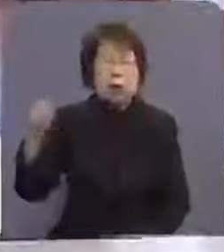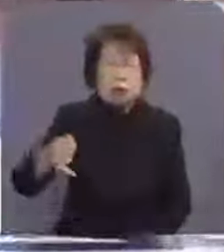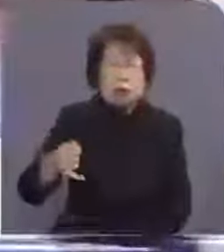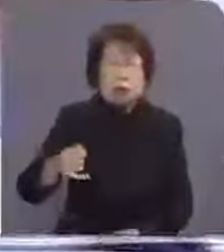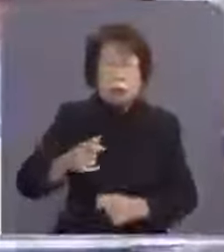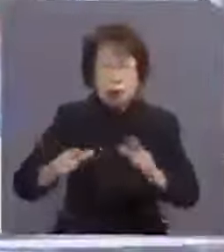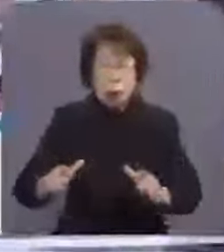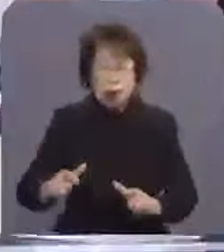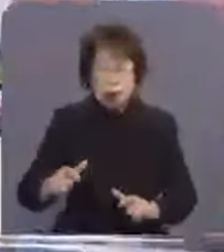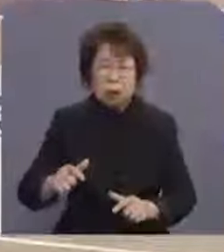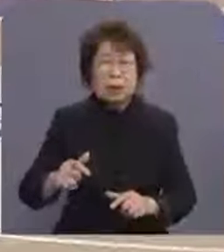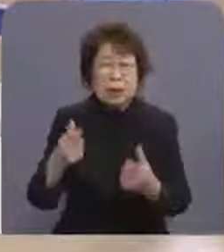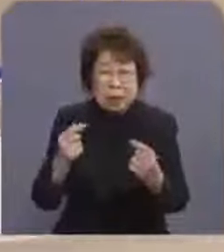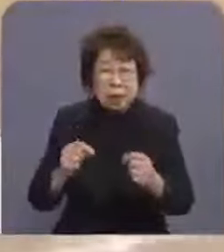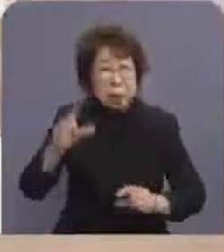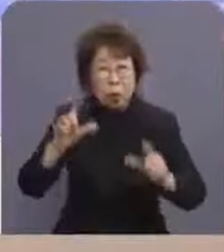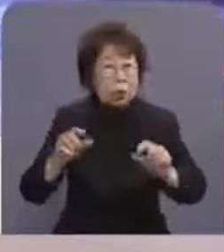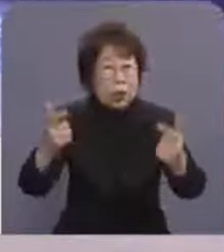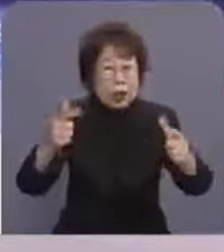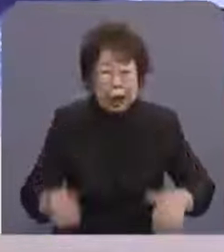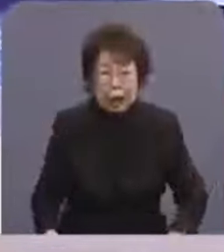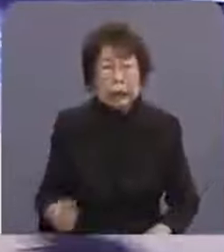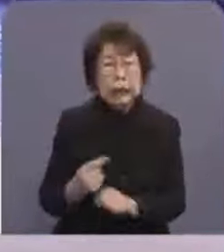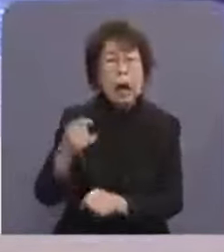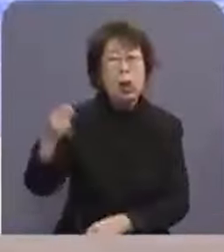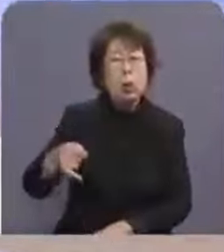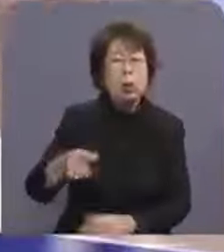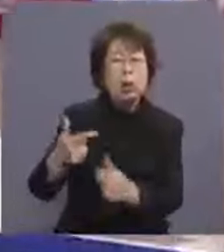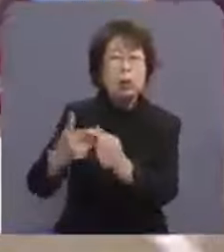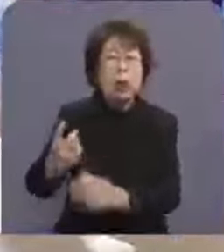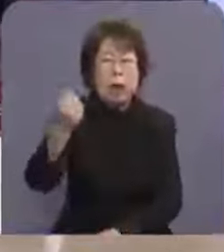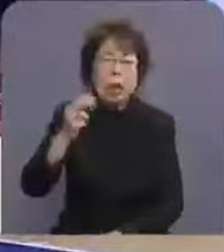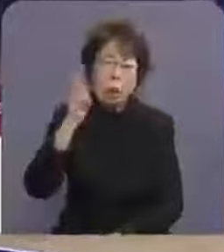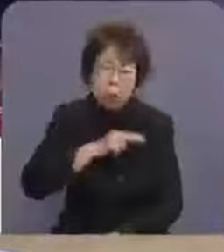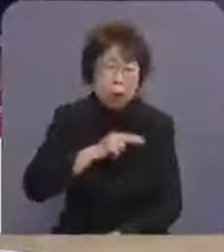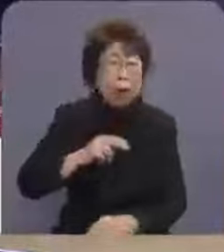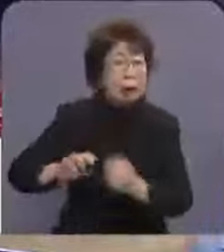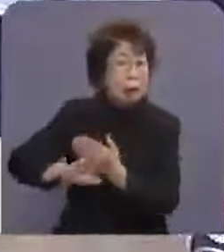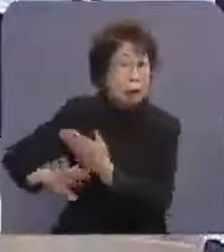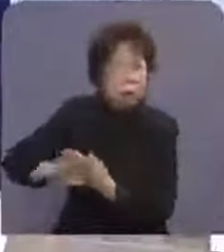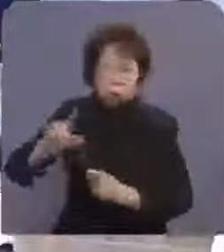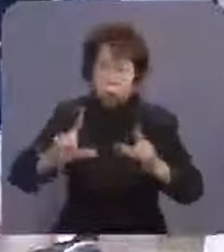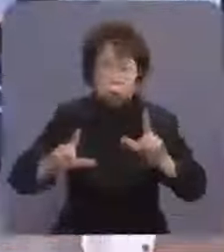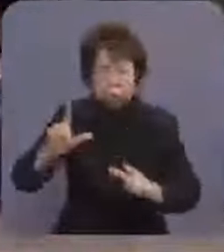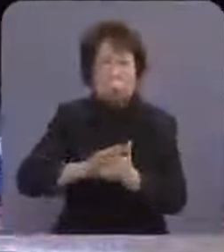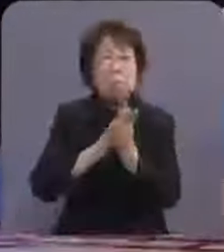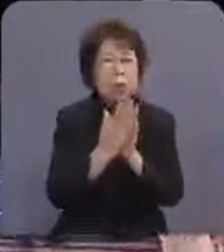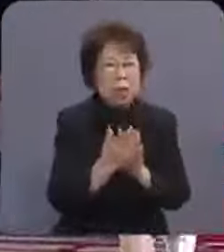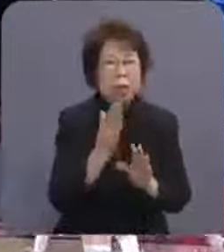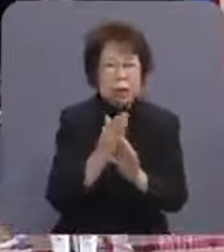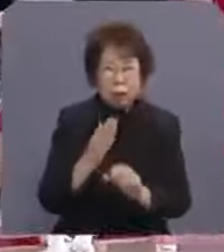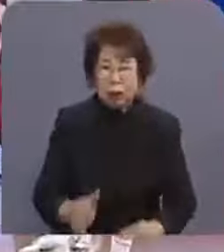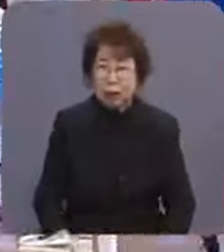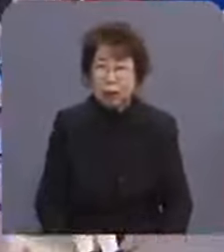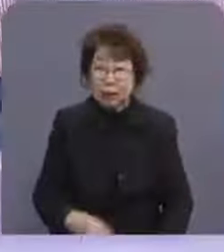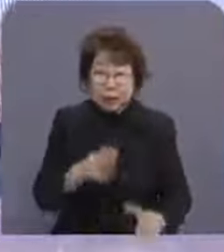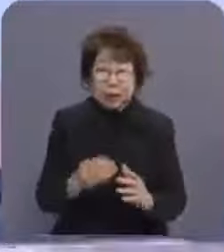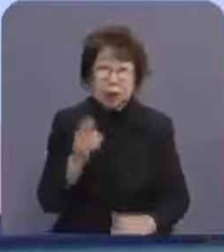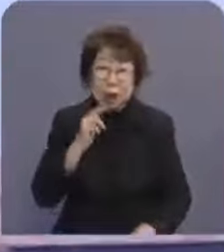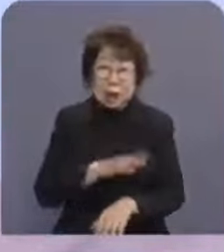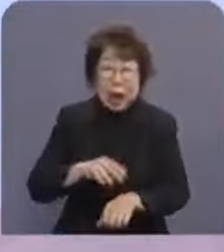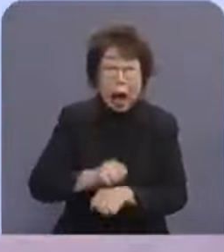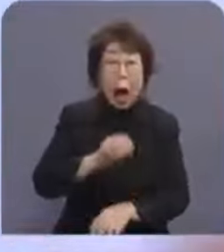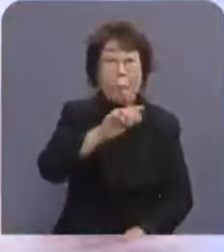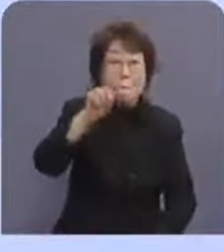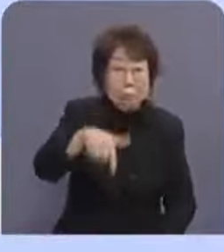보여주고 있습니다. 지난 시즌 꼴찌로 단 6승에 그친 무기력한 모습과는 180도 달라졌습니다. 리그 최고 가드